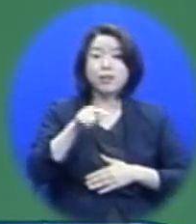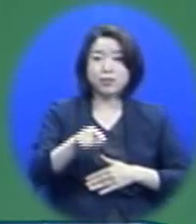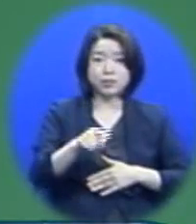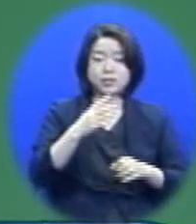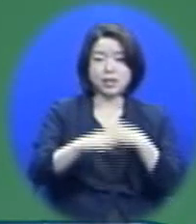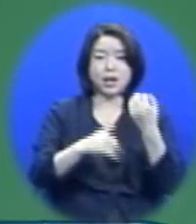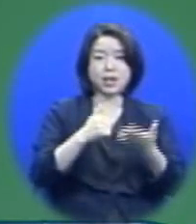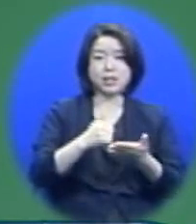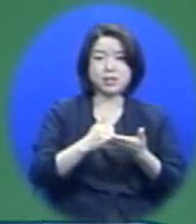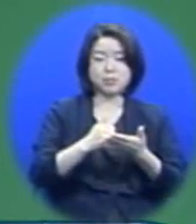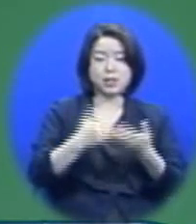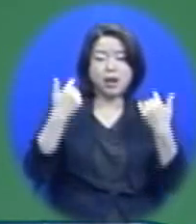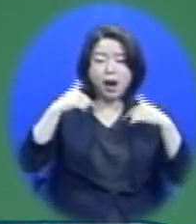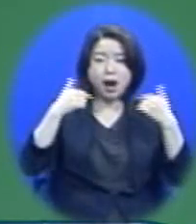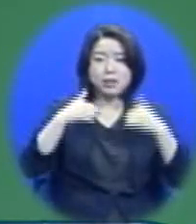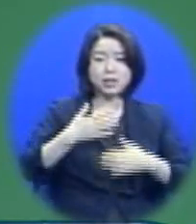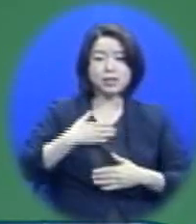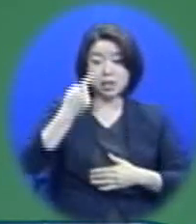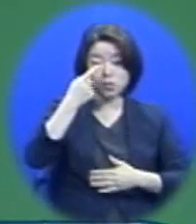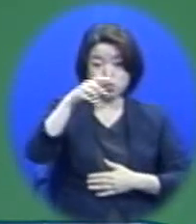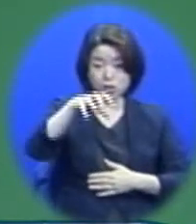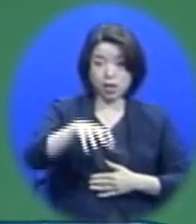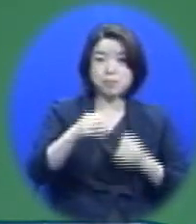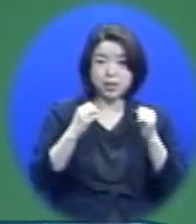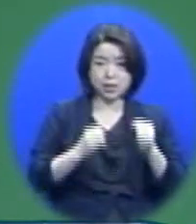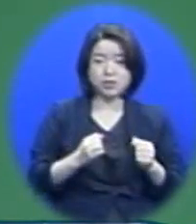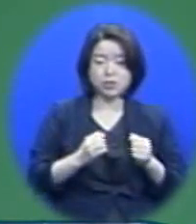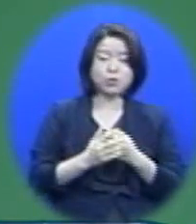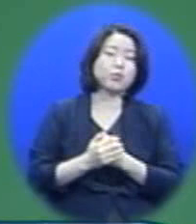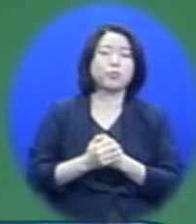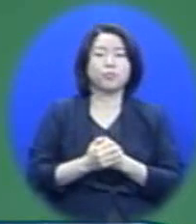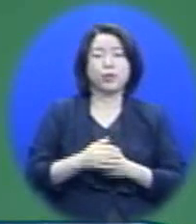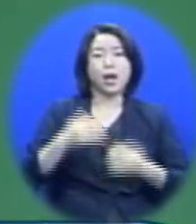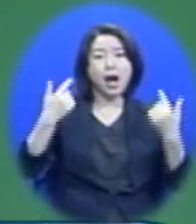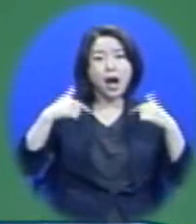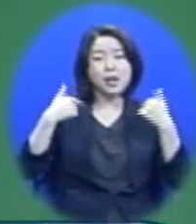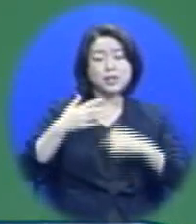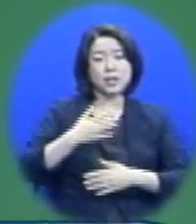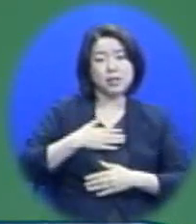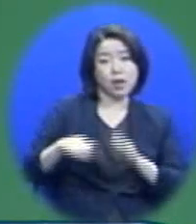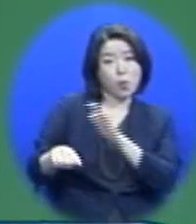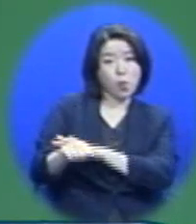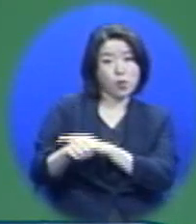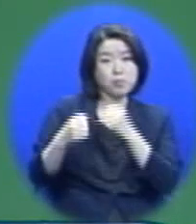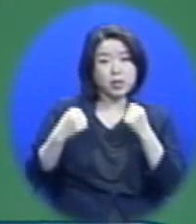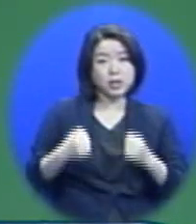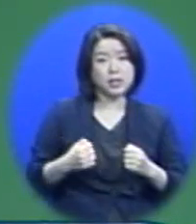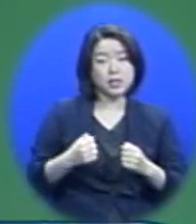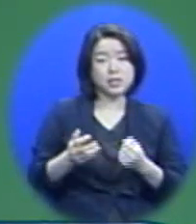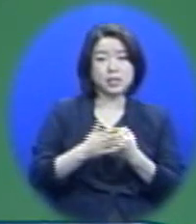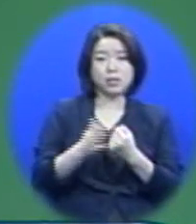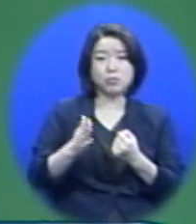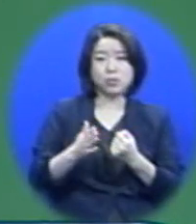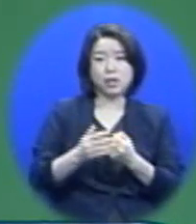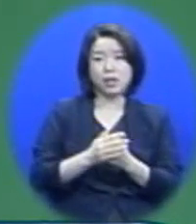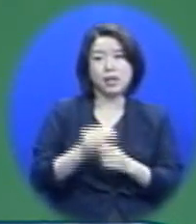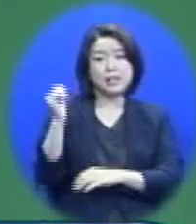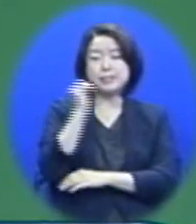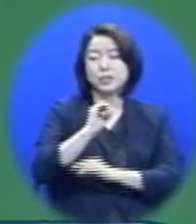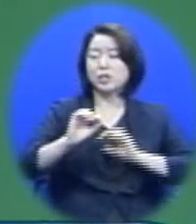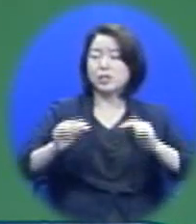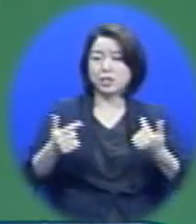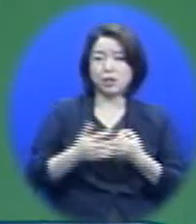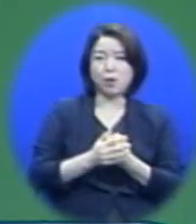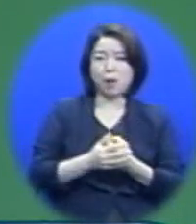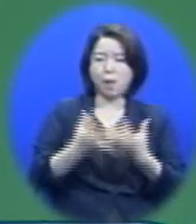하나님이 항상 내 눈앞에 계신 것, 하나님이 내 오른편에 계시니 내가 흔들리지 아니하리라. 수도